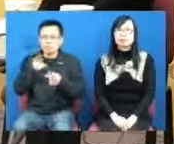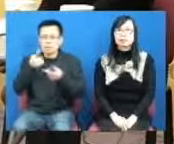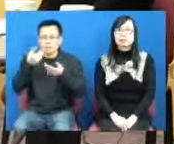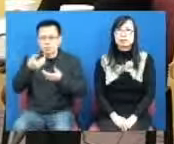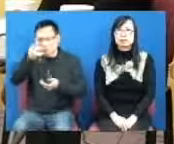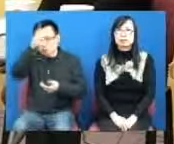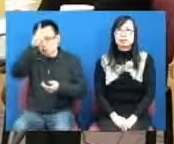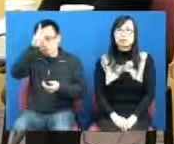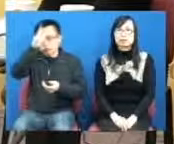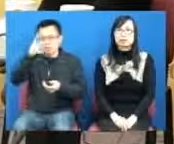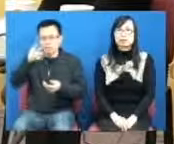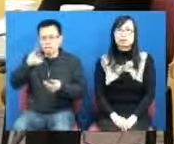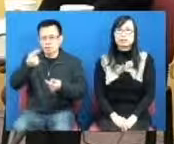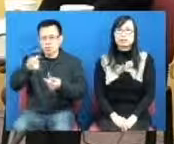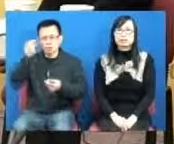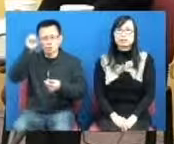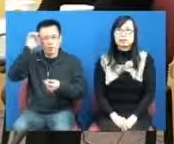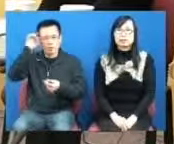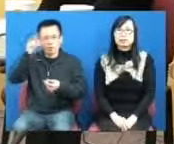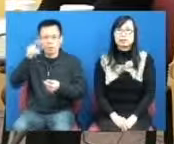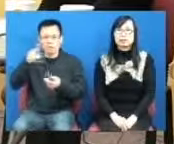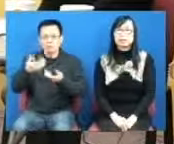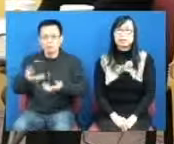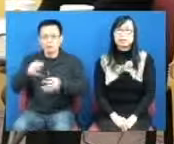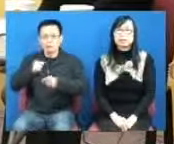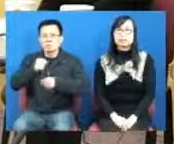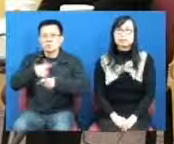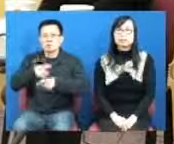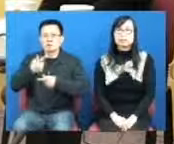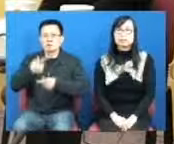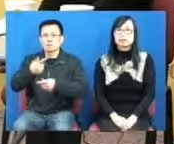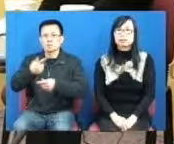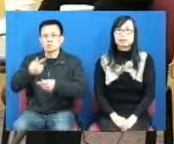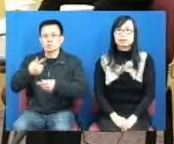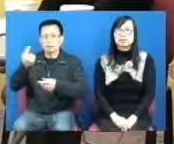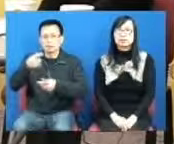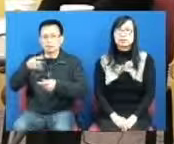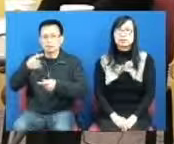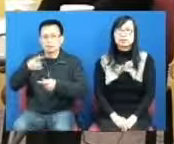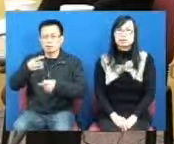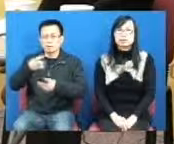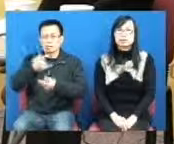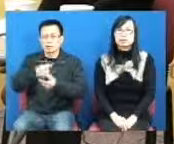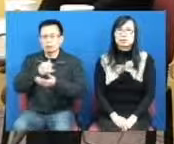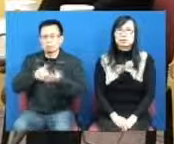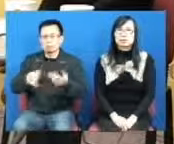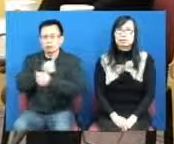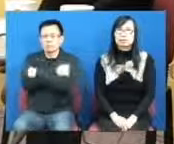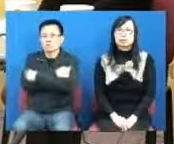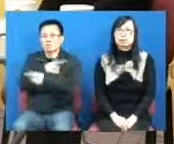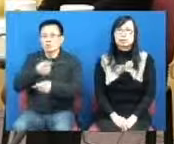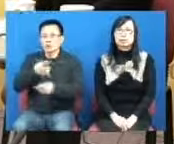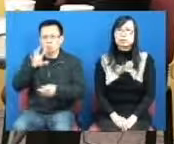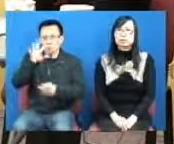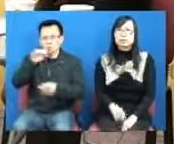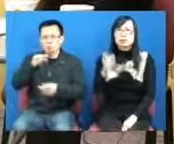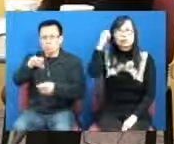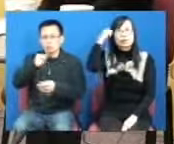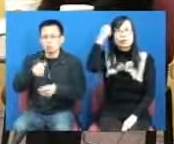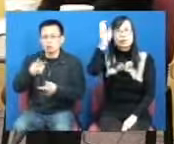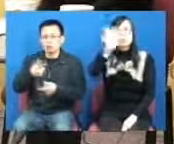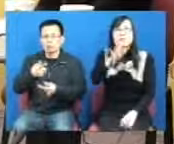政府建議就是這些拿著柯嫂的等公仔女都可以拿這6,000元他要想想